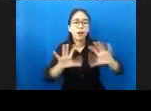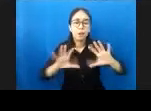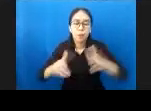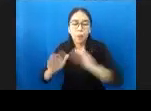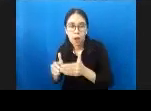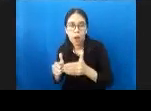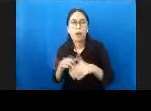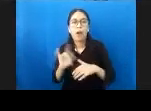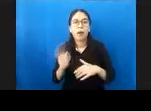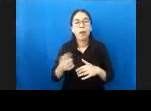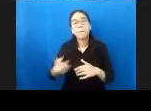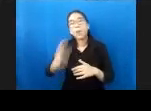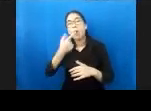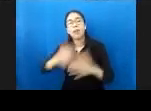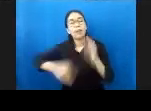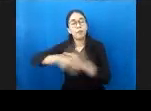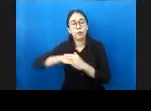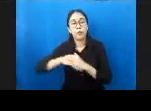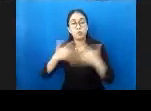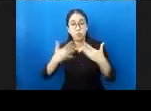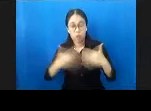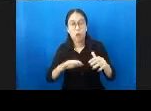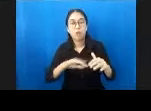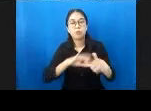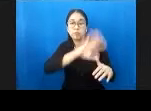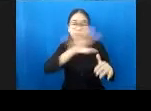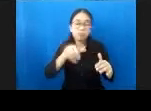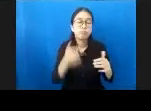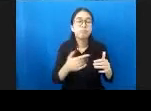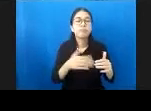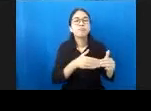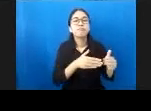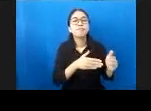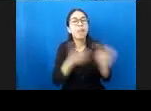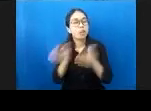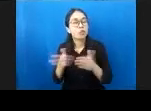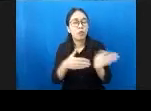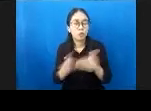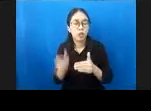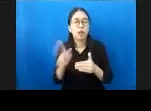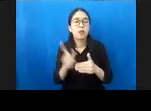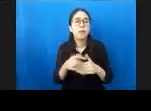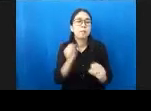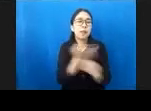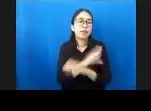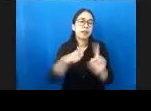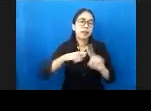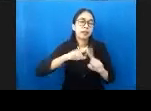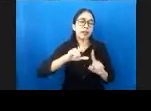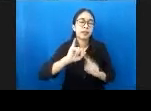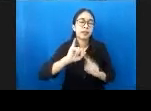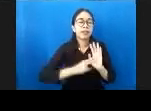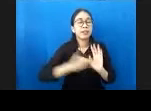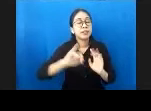sampai pengobatan secara utuh. Baru setelah itu kita laksanakan praktik klinis, ya, tentang bagaimana